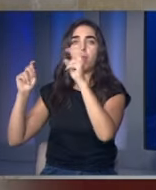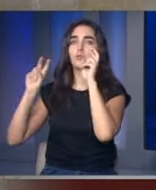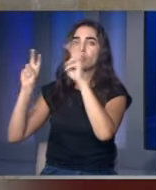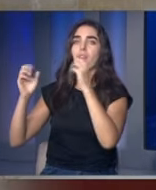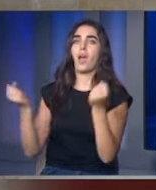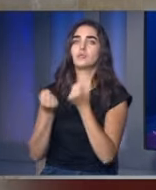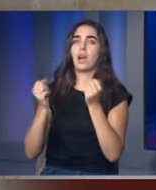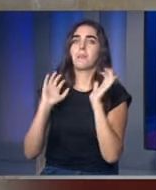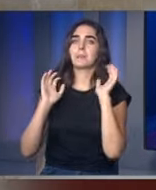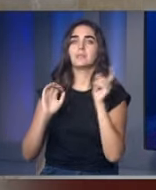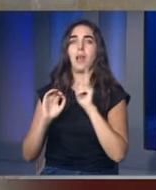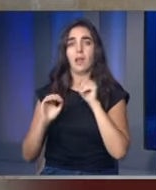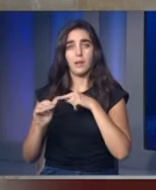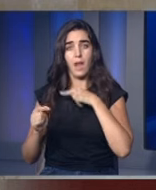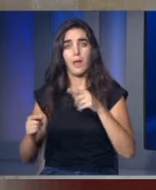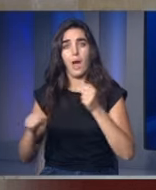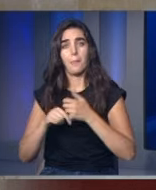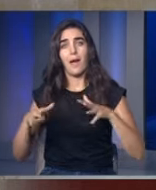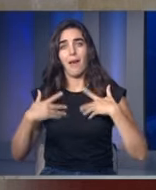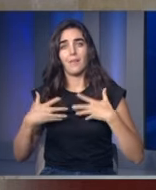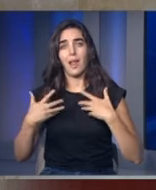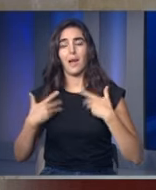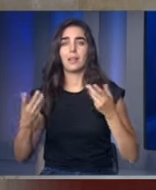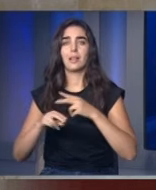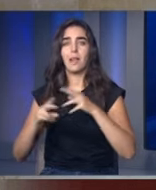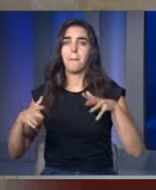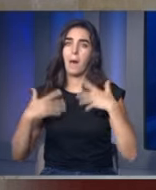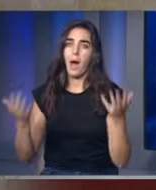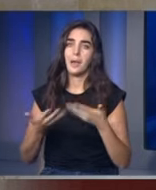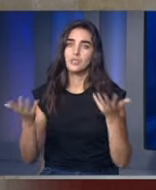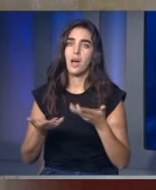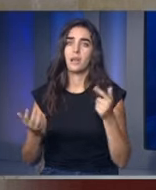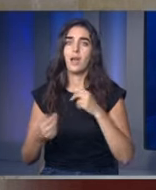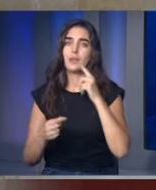لماذا فقط أنتم تعلقون أنشطتكم بينما تعش